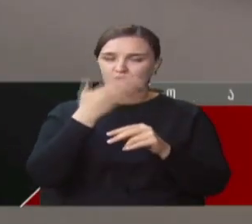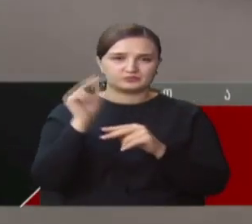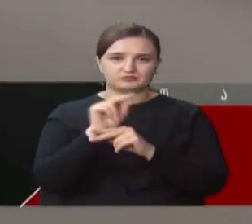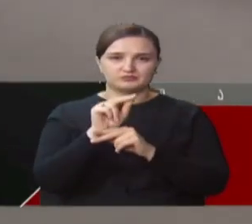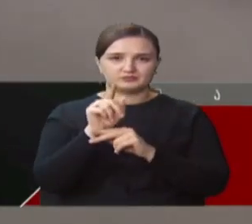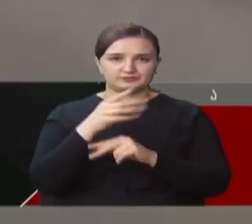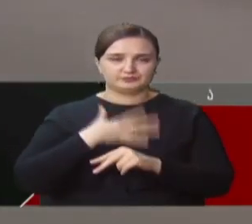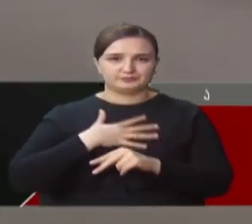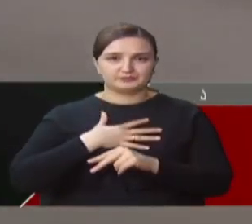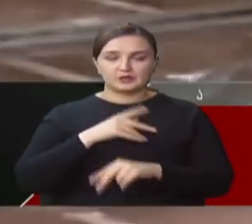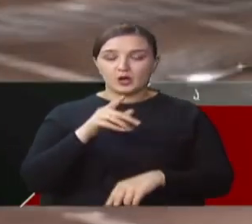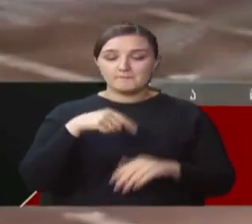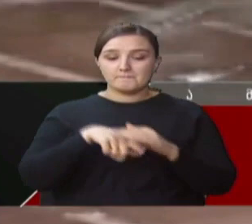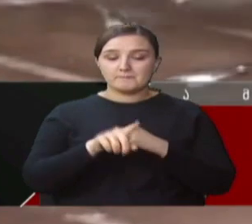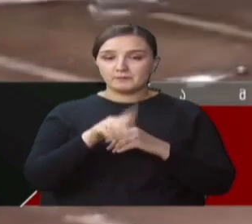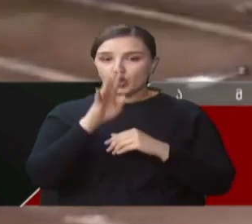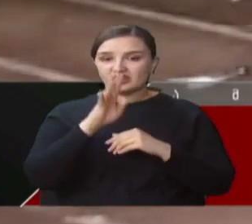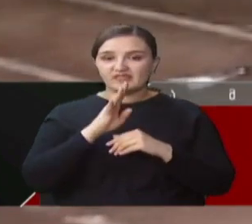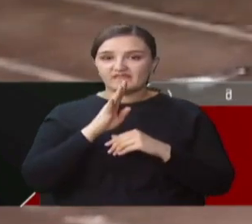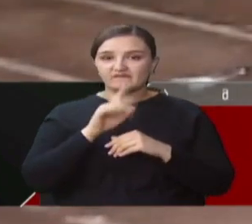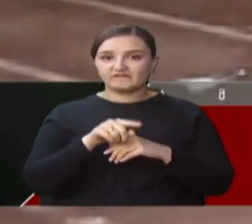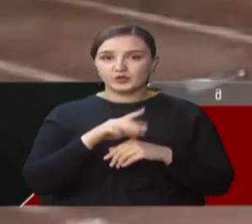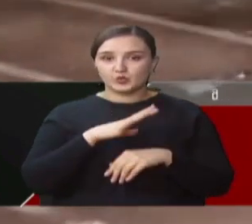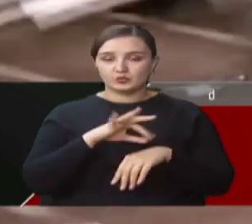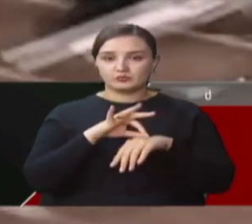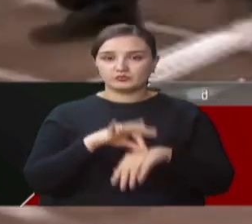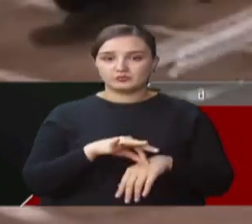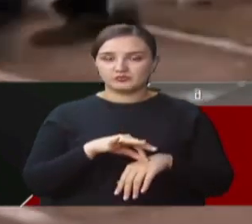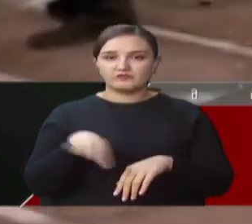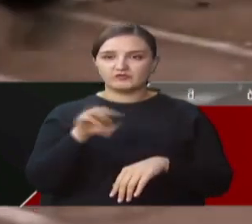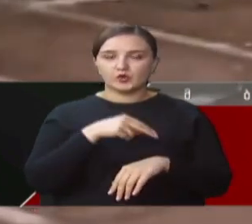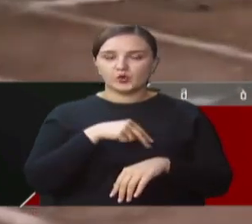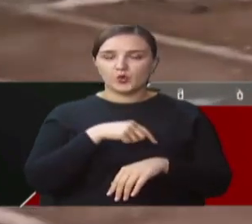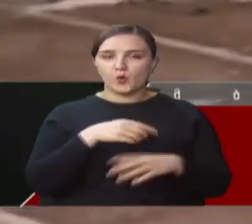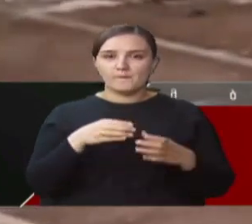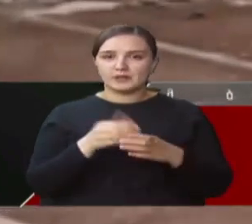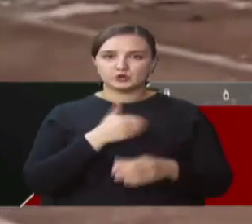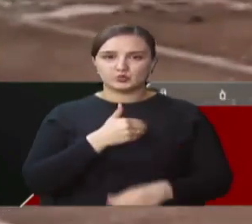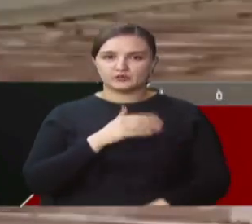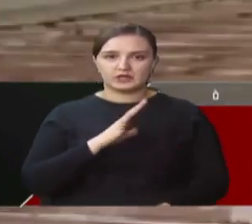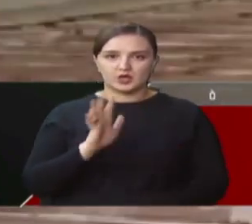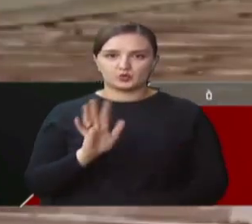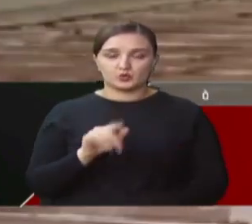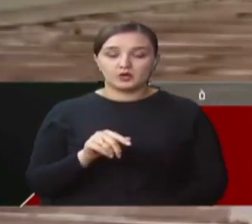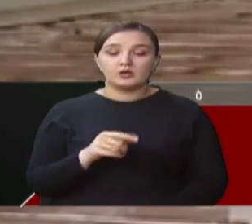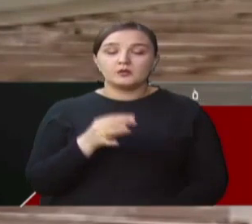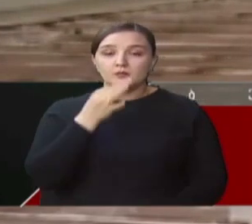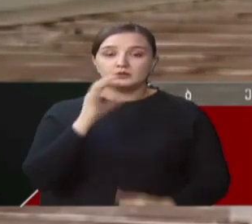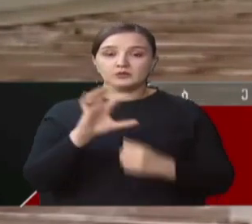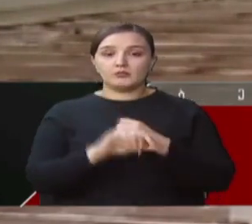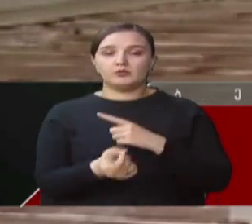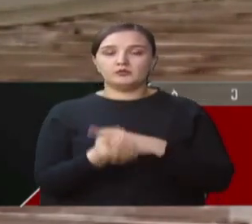წლის განმავლობაში ვარკეთილის მეტროს რეაბილიტაციის ჩატარების სურვილი არც ერთმა კომპანიამ გამოთქვა. Საბოლოოდ კი გაირკვა, რომ